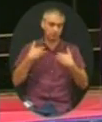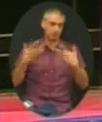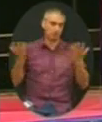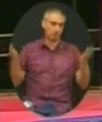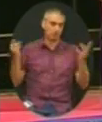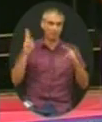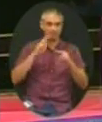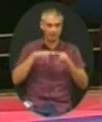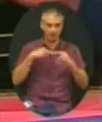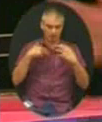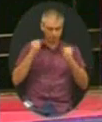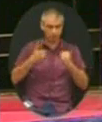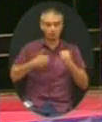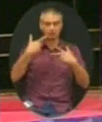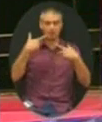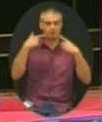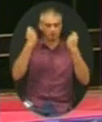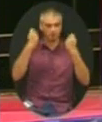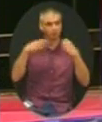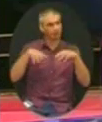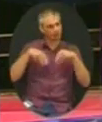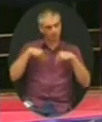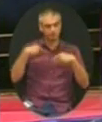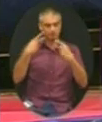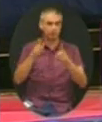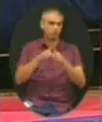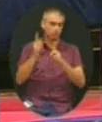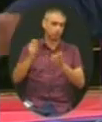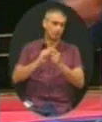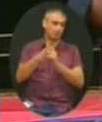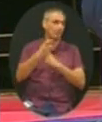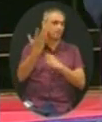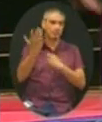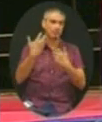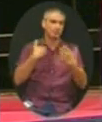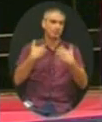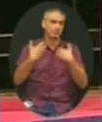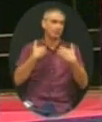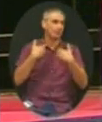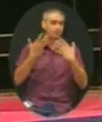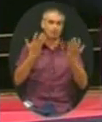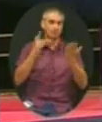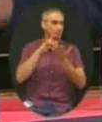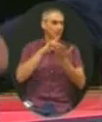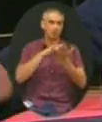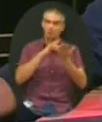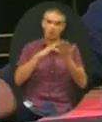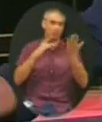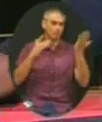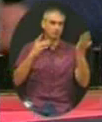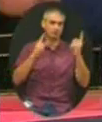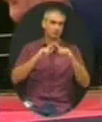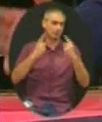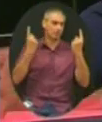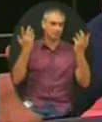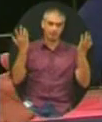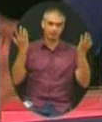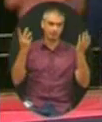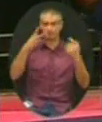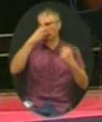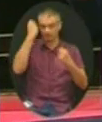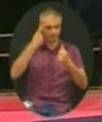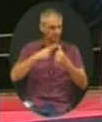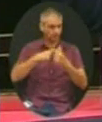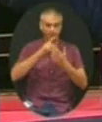מהרפרטואר, ואז אני גם בטוח ששרת התרבות תסכים להחזיר, כמו שהיא מממנת, אגב, תיאטראות במקומות אחרים,